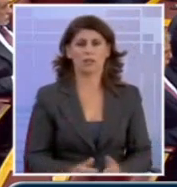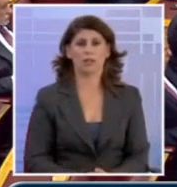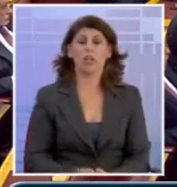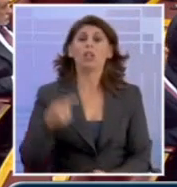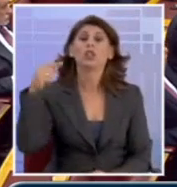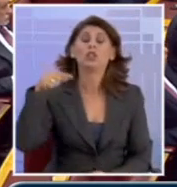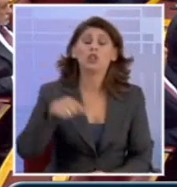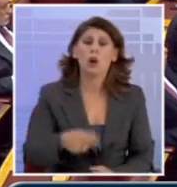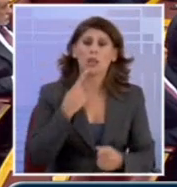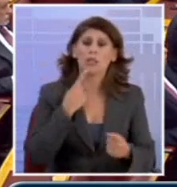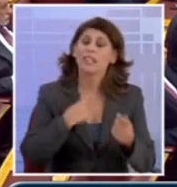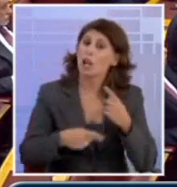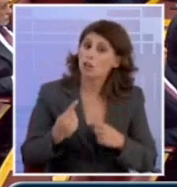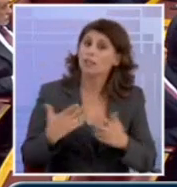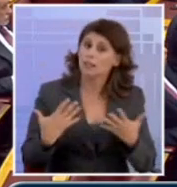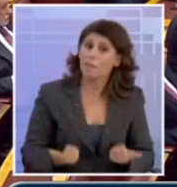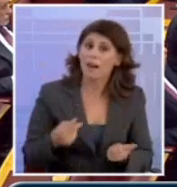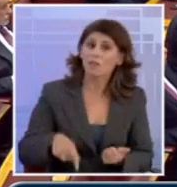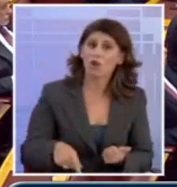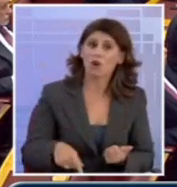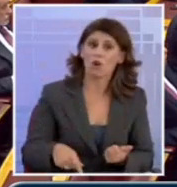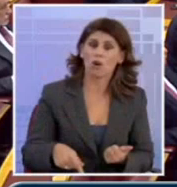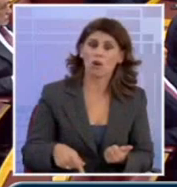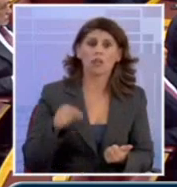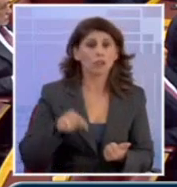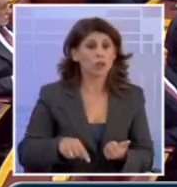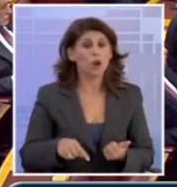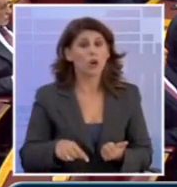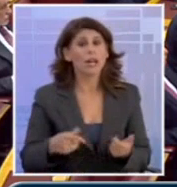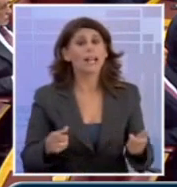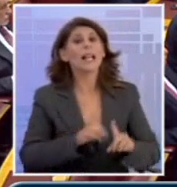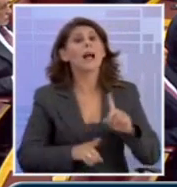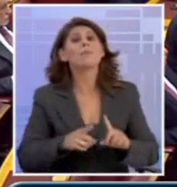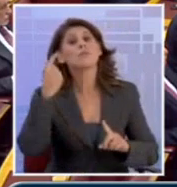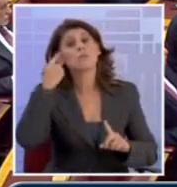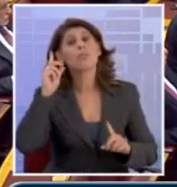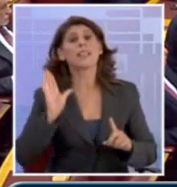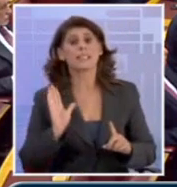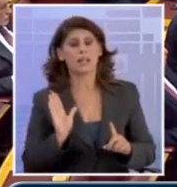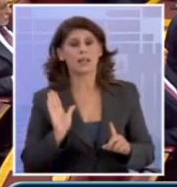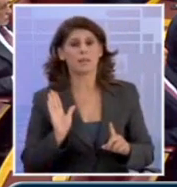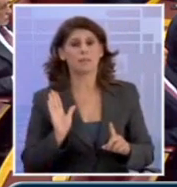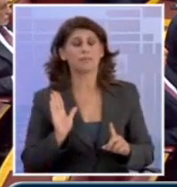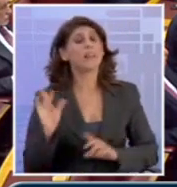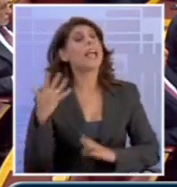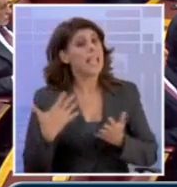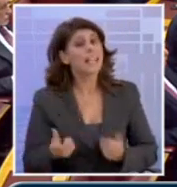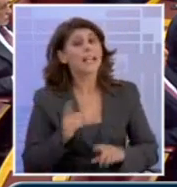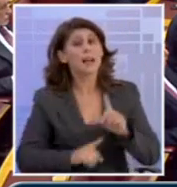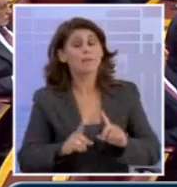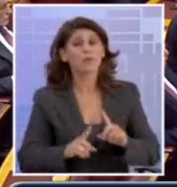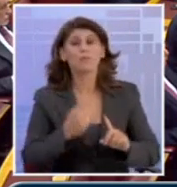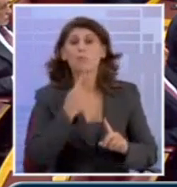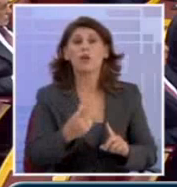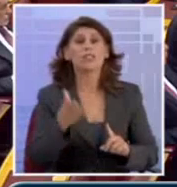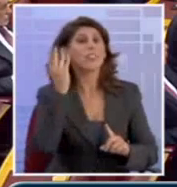Τώρα δικαιολογείται να ισχύει αυτό? Τώρα είναι κανείς που δεν ξέρει? Είναι κανείς που ισχυρίζεται